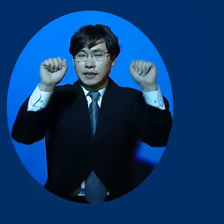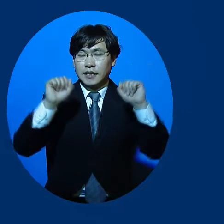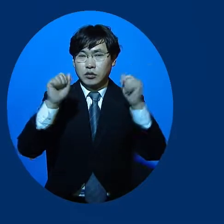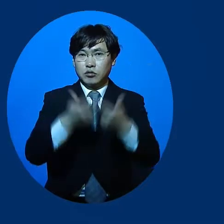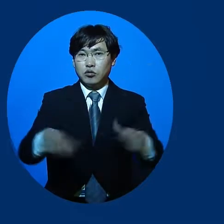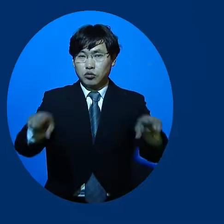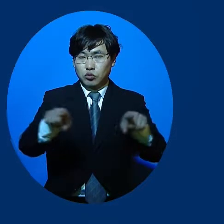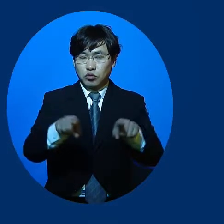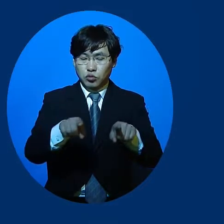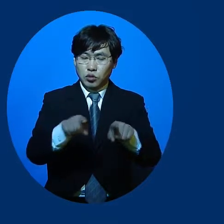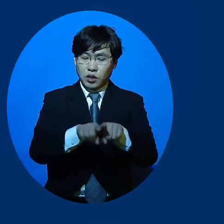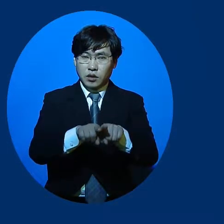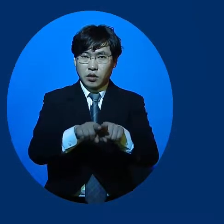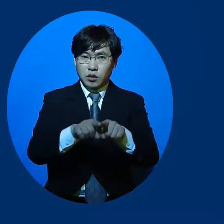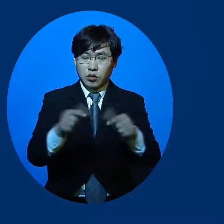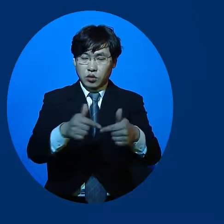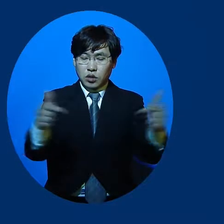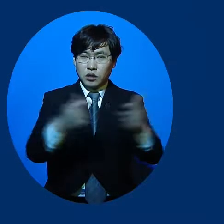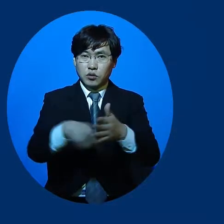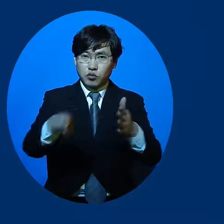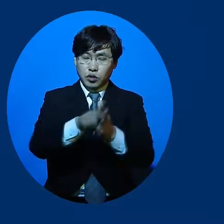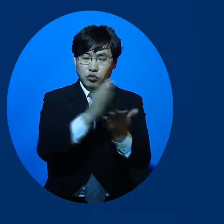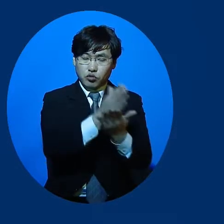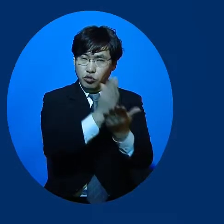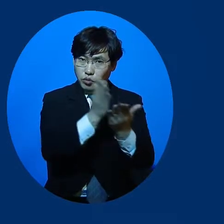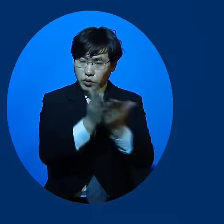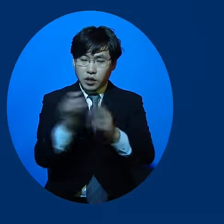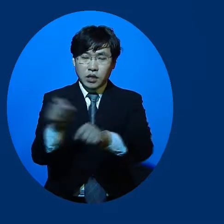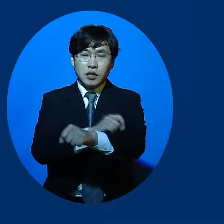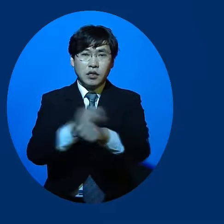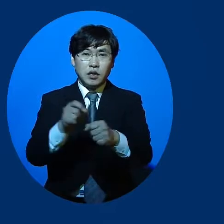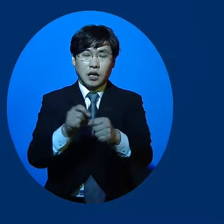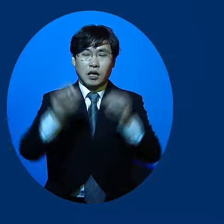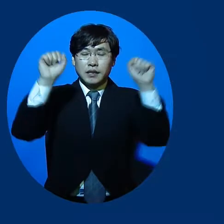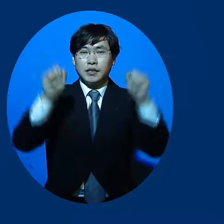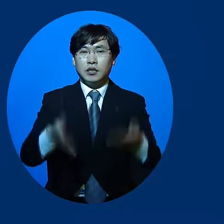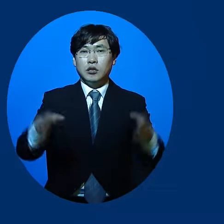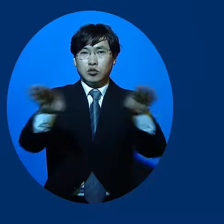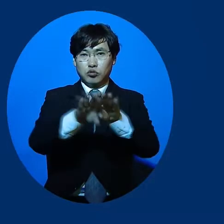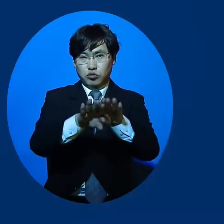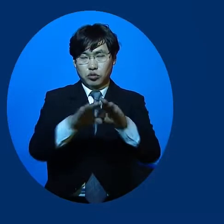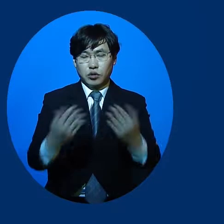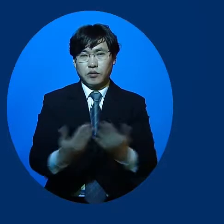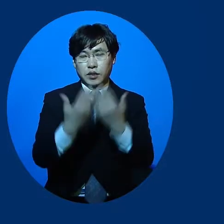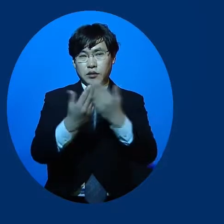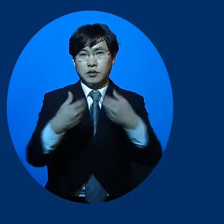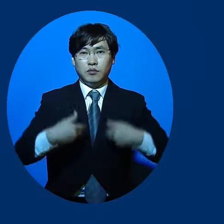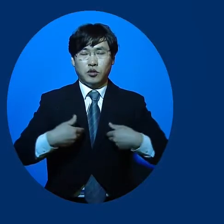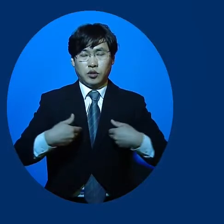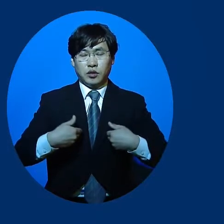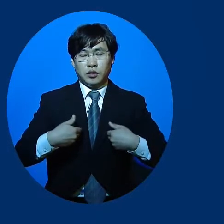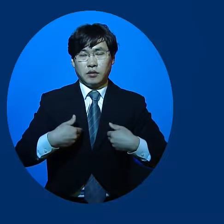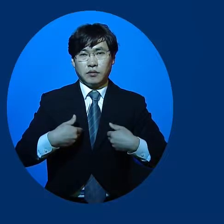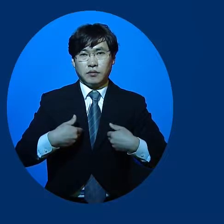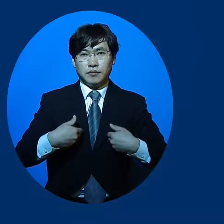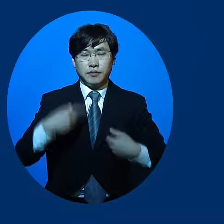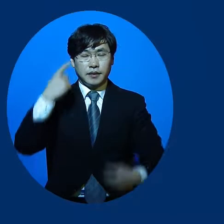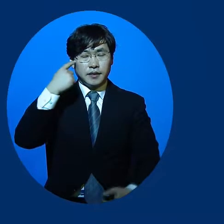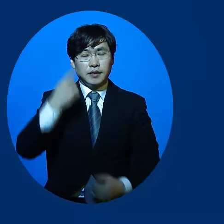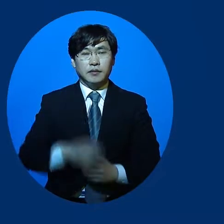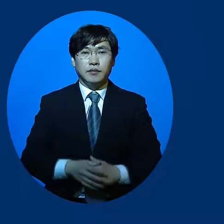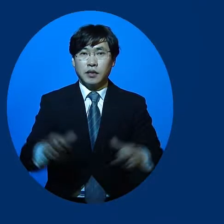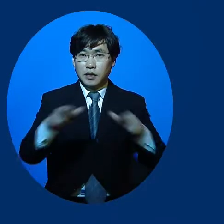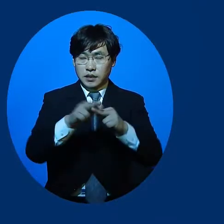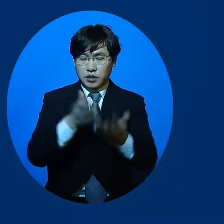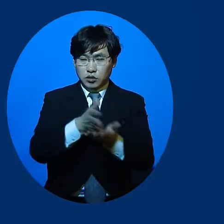위해서는 종목별 장애 유형별 특화 시설 및 공간을 구축하는 일이 매우 시급한 사안이라고 생각됩니다. 즉 장애인